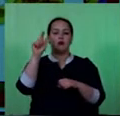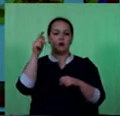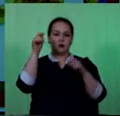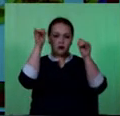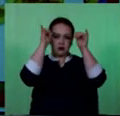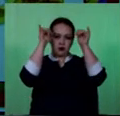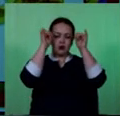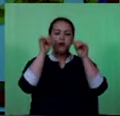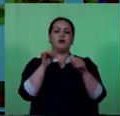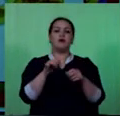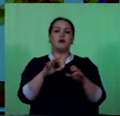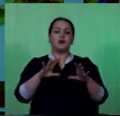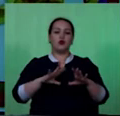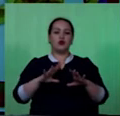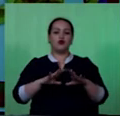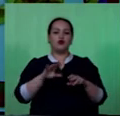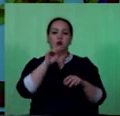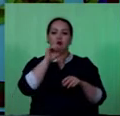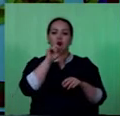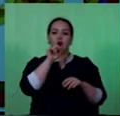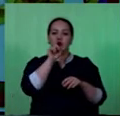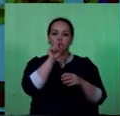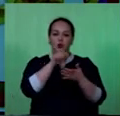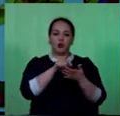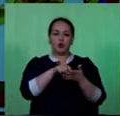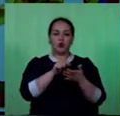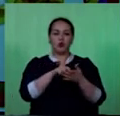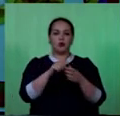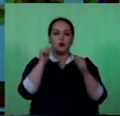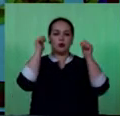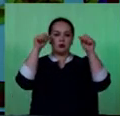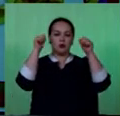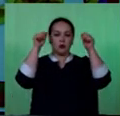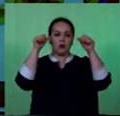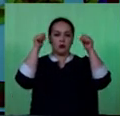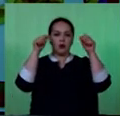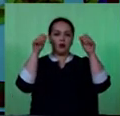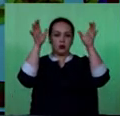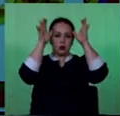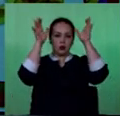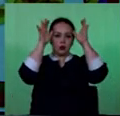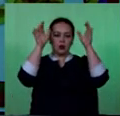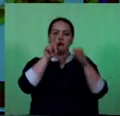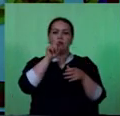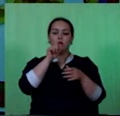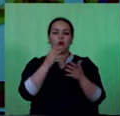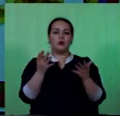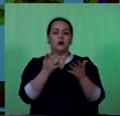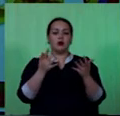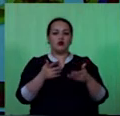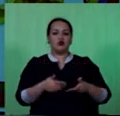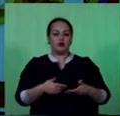курица д баран олень голод повторяю еще раз какие животные